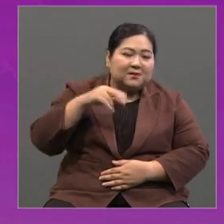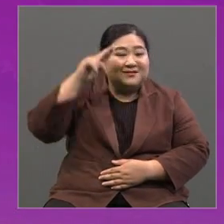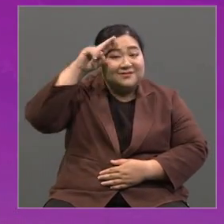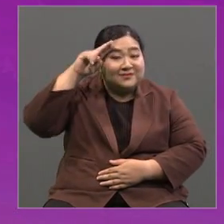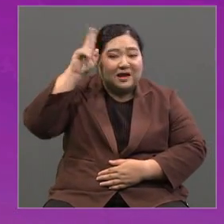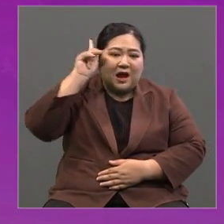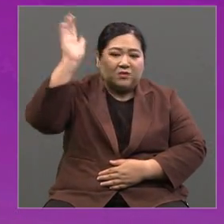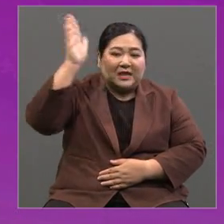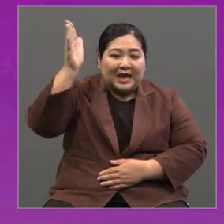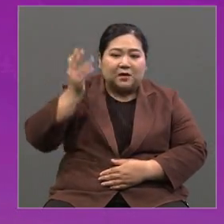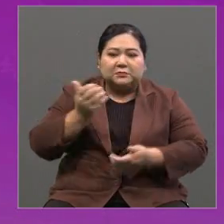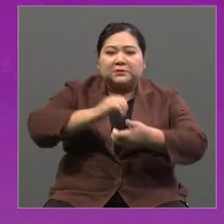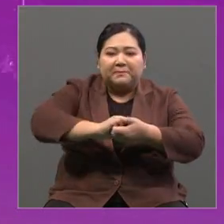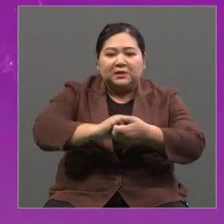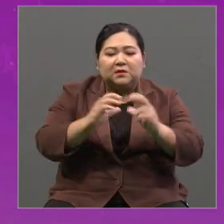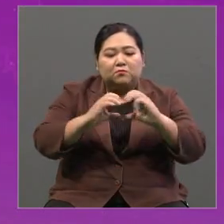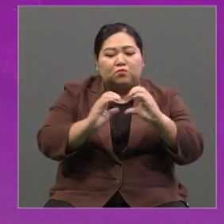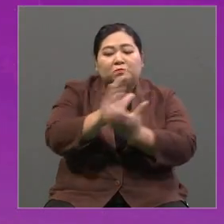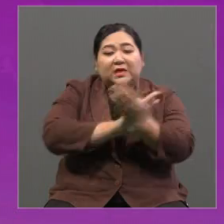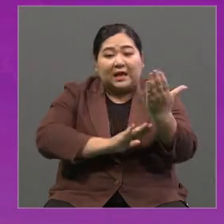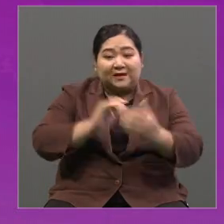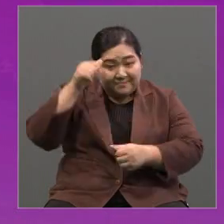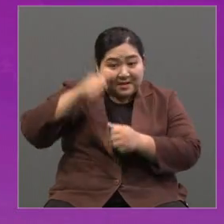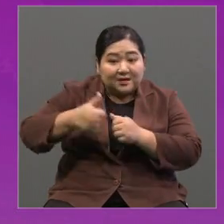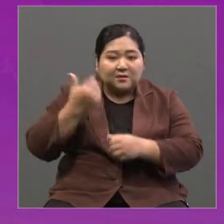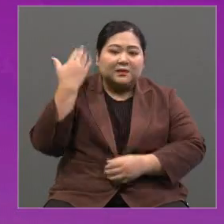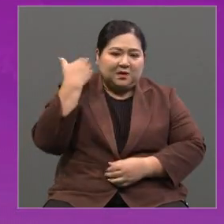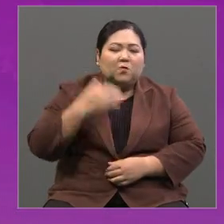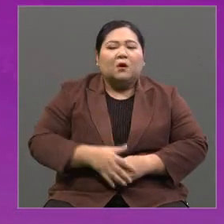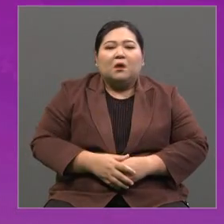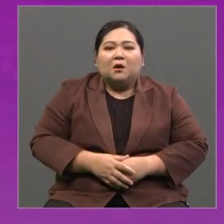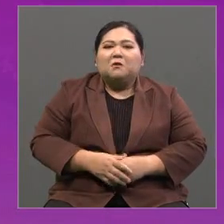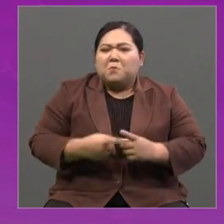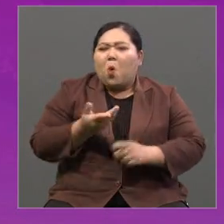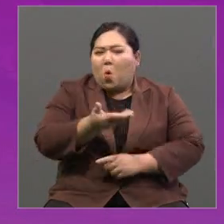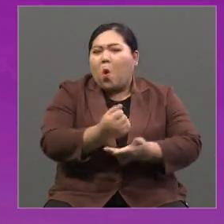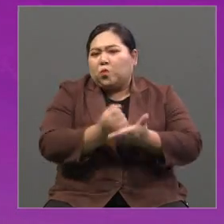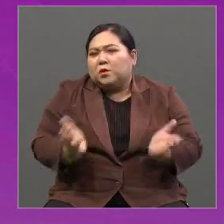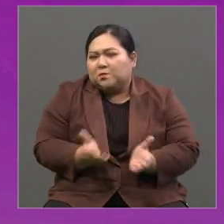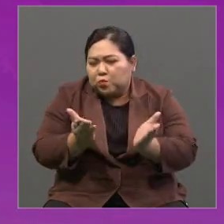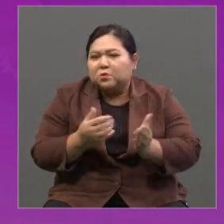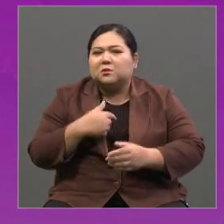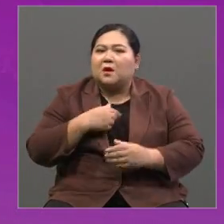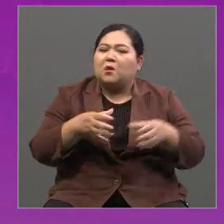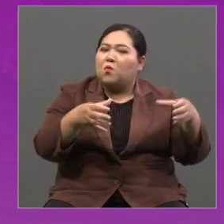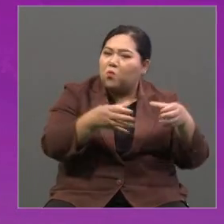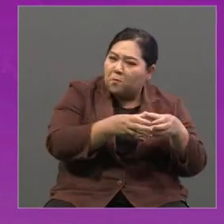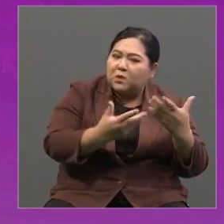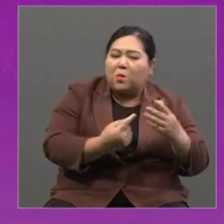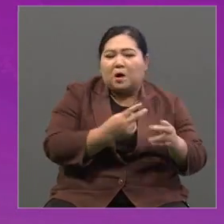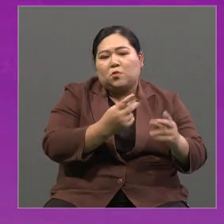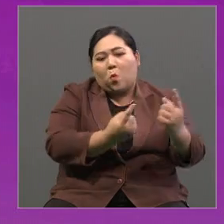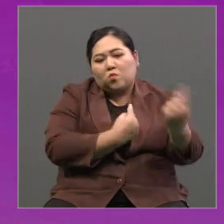นน่านแถลงที่จับมือกับภูมิใจไทยถูกไหมส่วนบอกว่าขอเสียงสนับสนุนจะมาเป็นทั้งพรรคหรือมาเป็นเอกสิทธิ์ส่วน